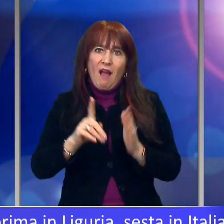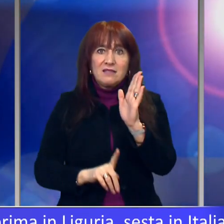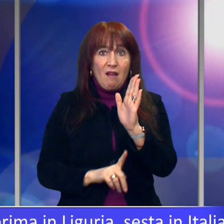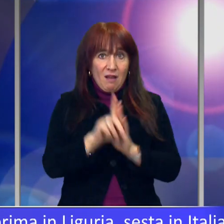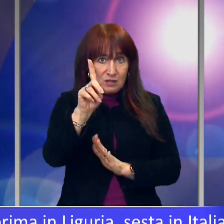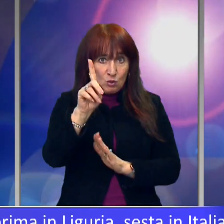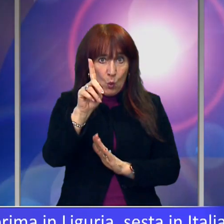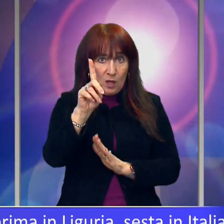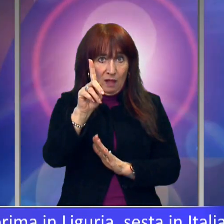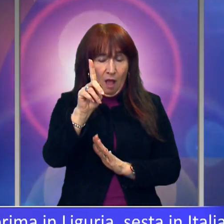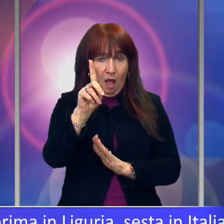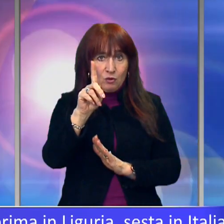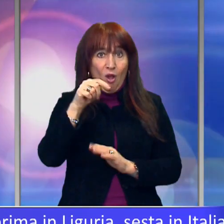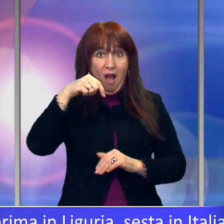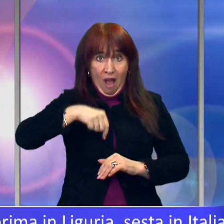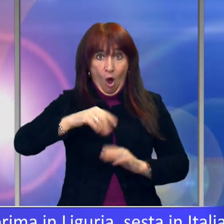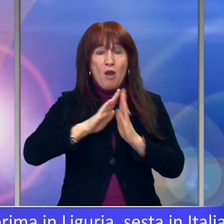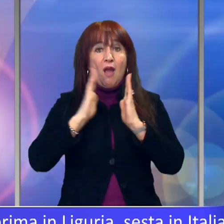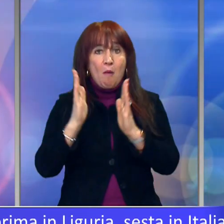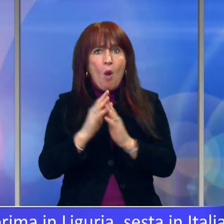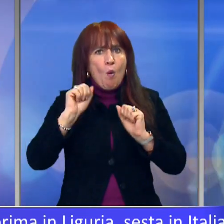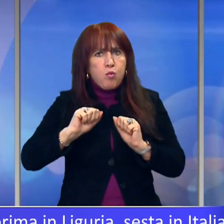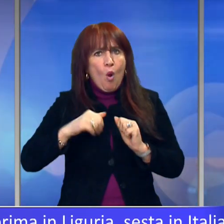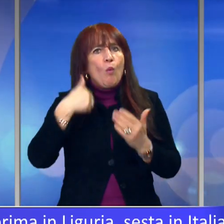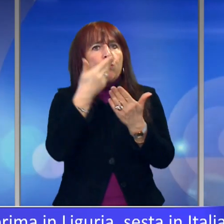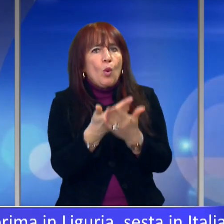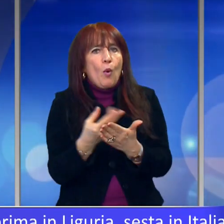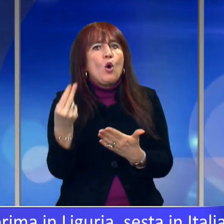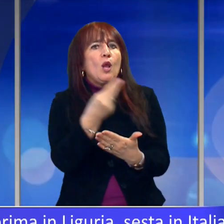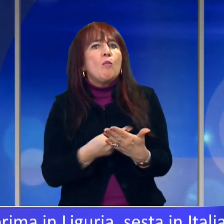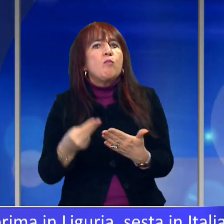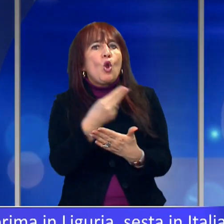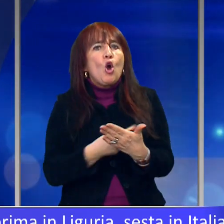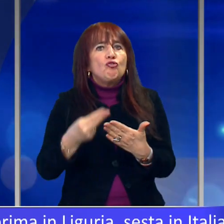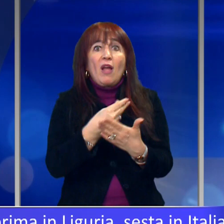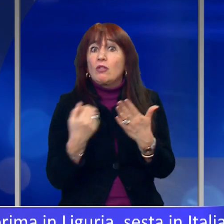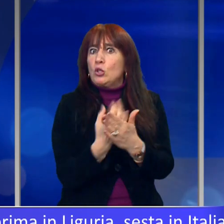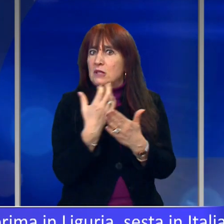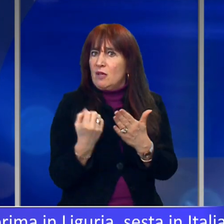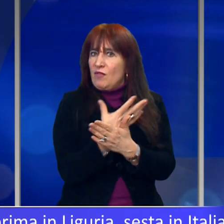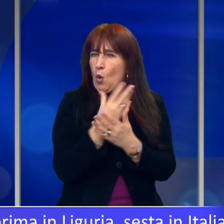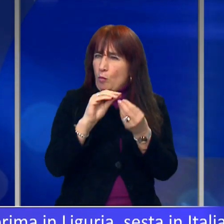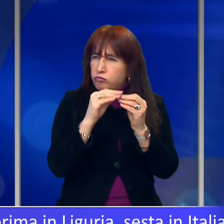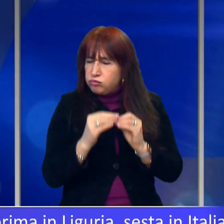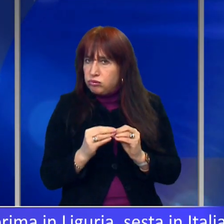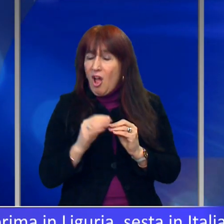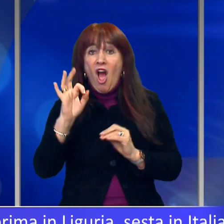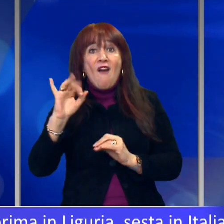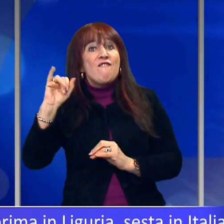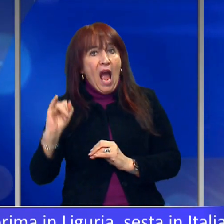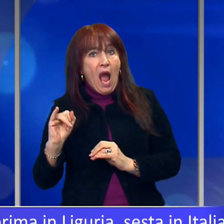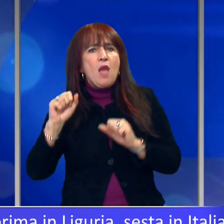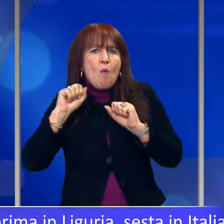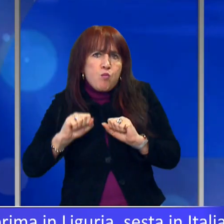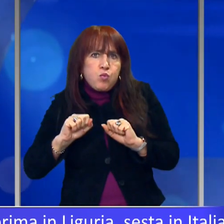ottenuto la basilica potrà proporre un progetto di sviluppo e il fai può decidere